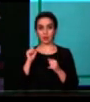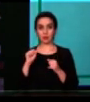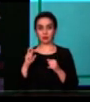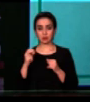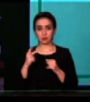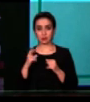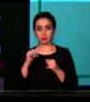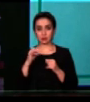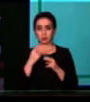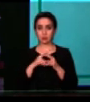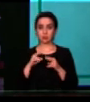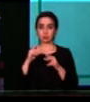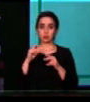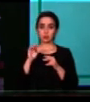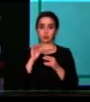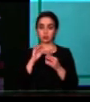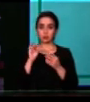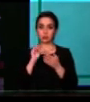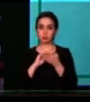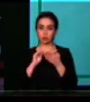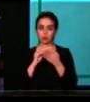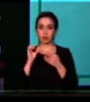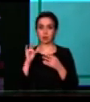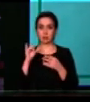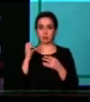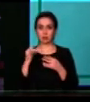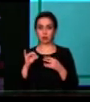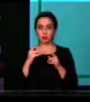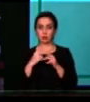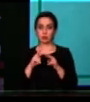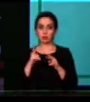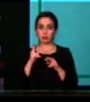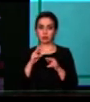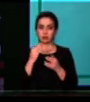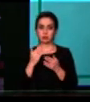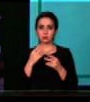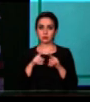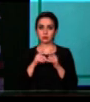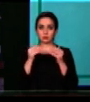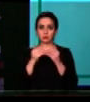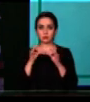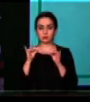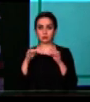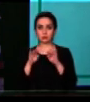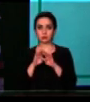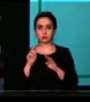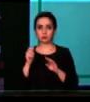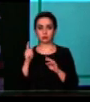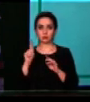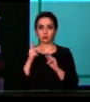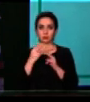алгоритм зашифровки и расшифровки текста по методу RSA. Для этого нам потребуется открытый и закрытый ключ.